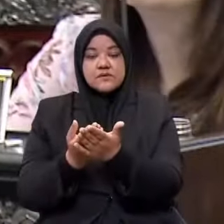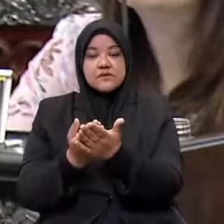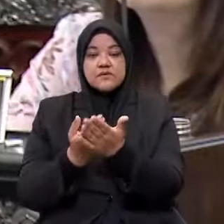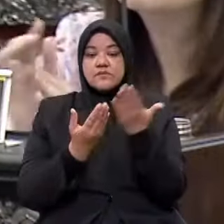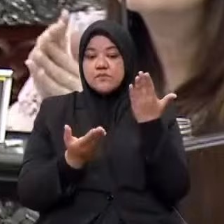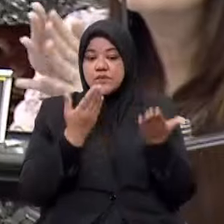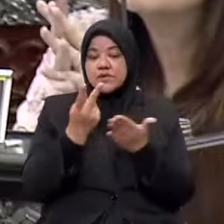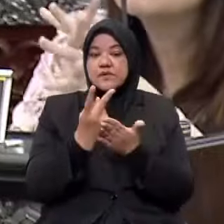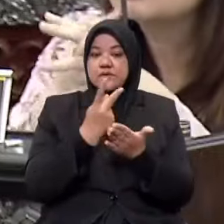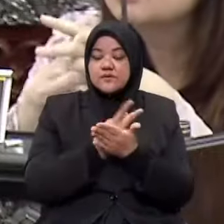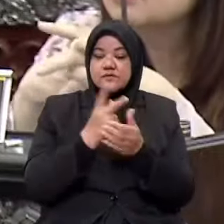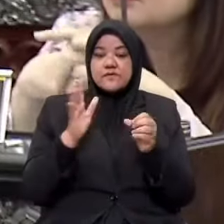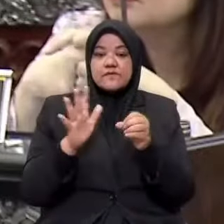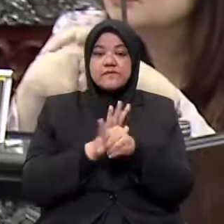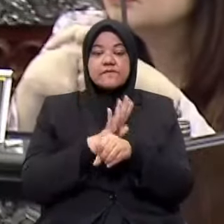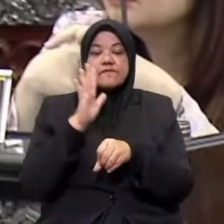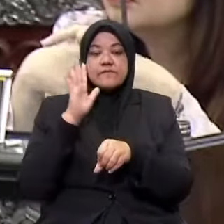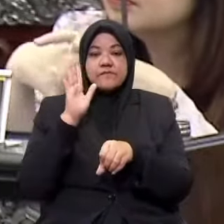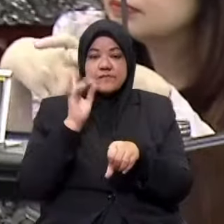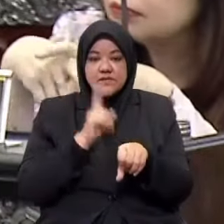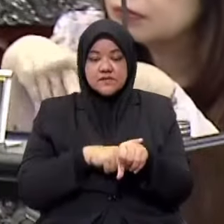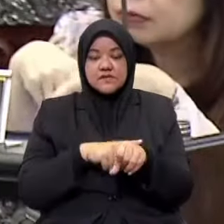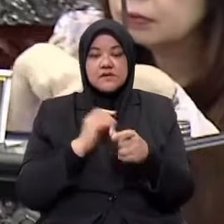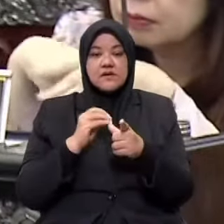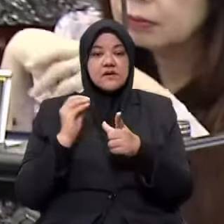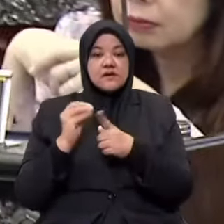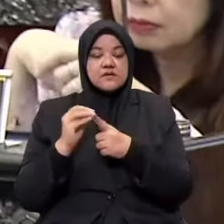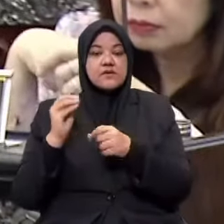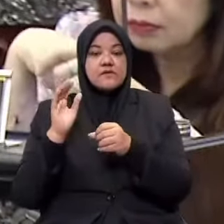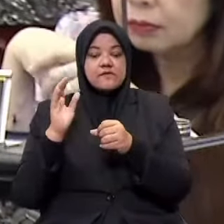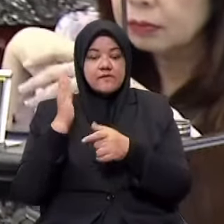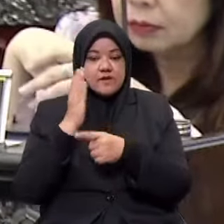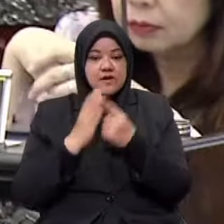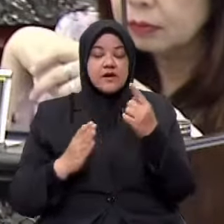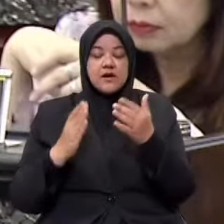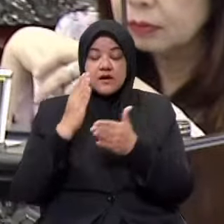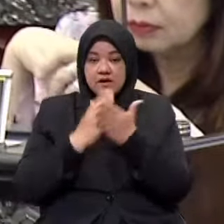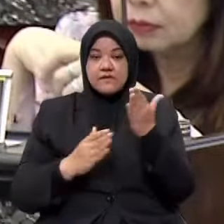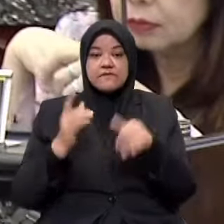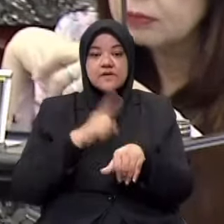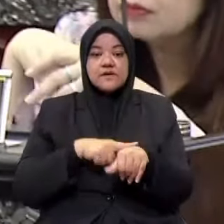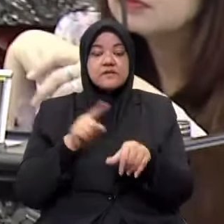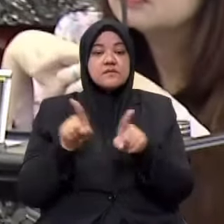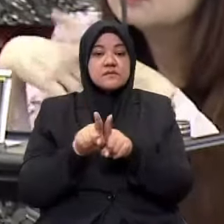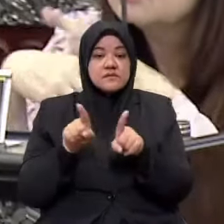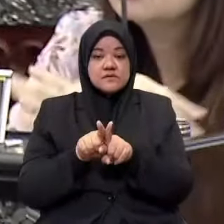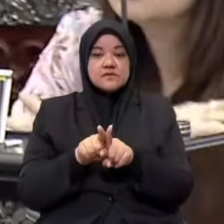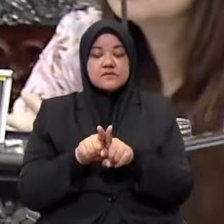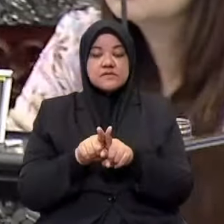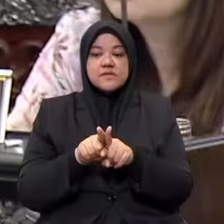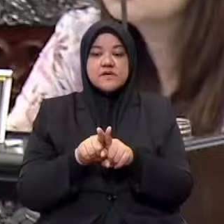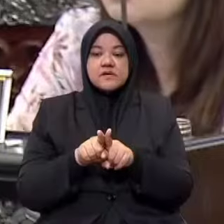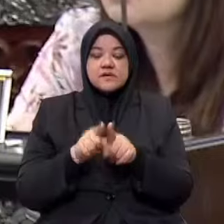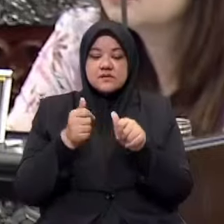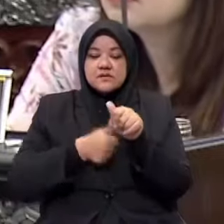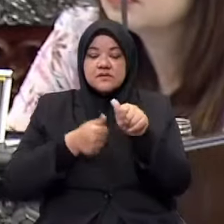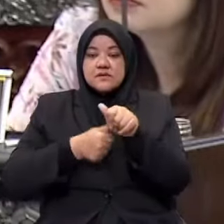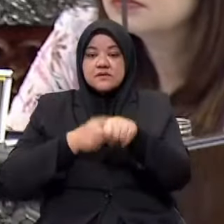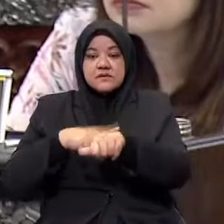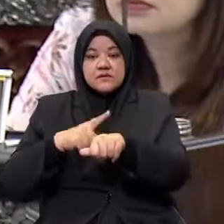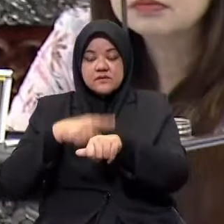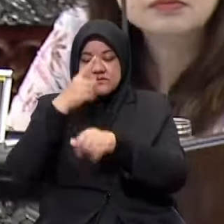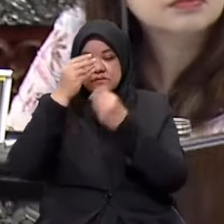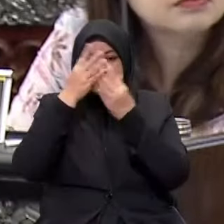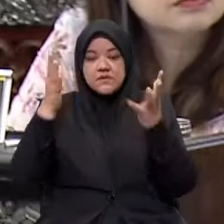ini sama ada kursus peruh sepenuh masa mahupun separuh masa namun bagaimana sekalipun dari masa ke semasa